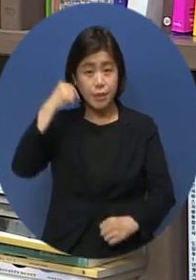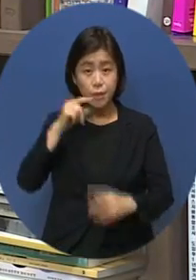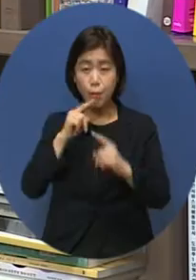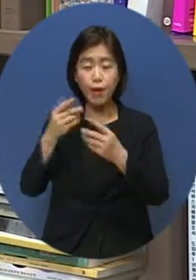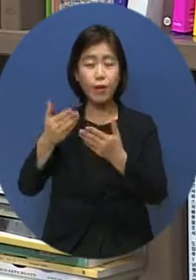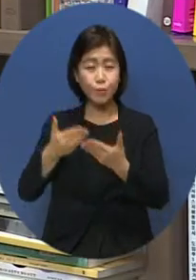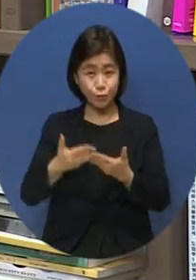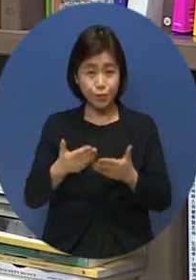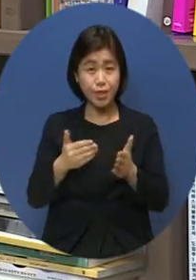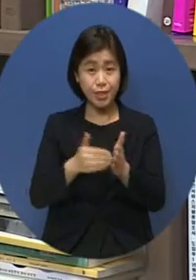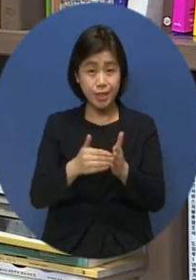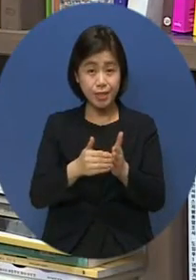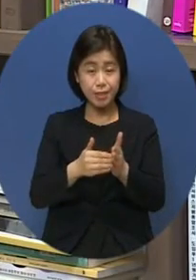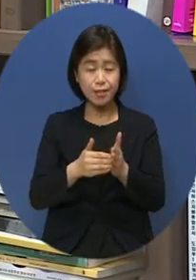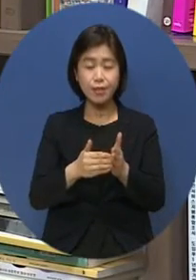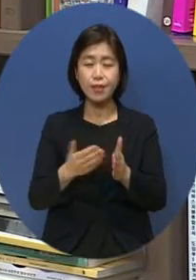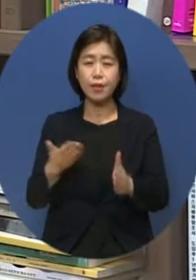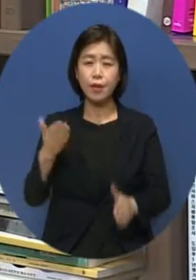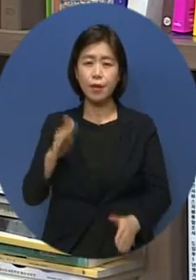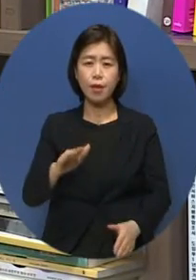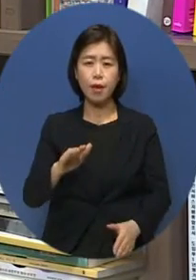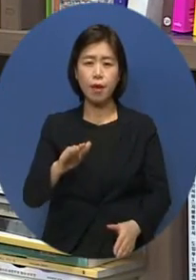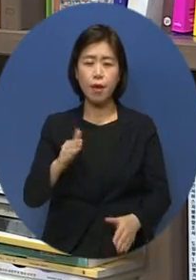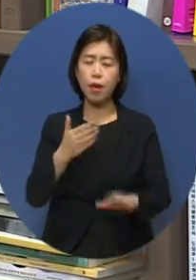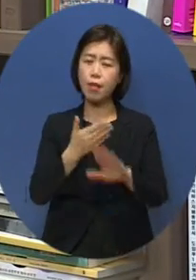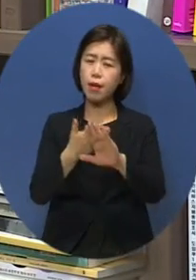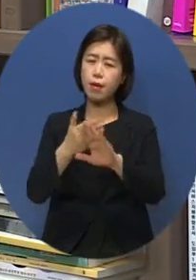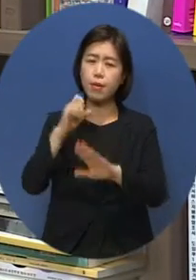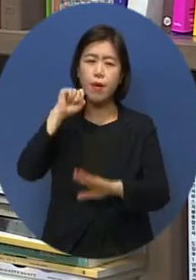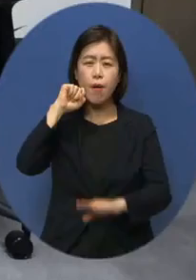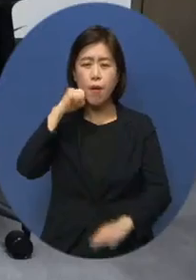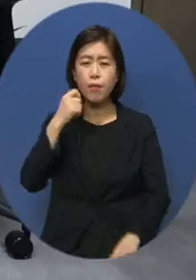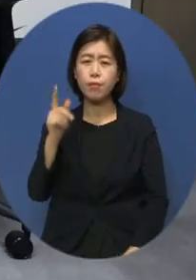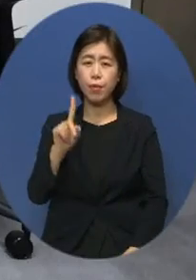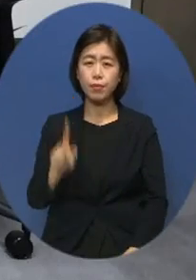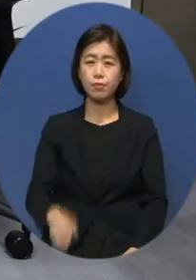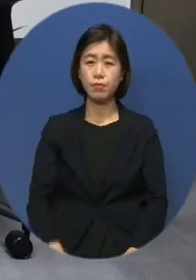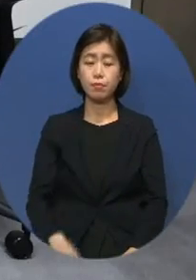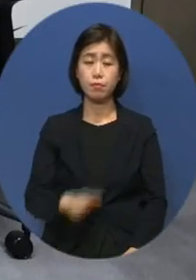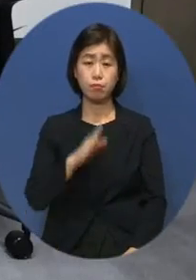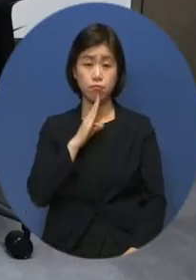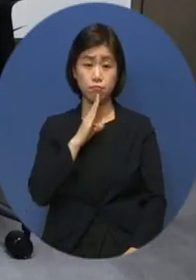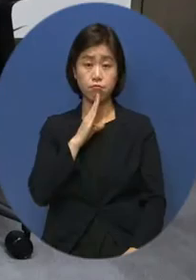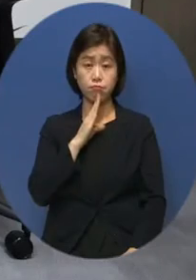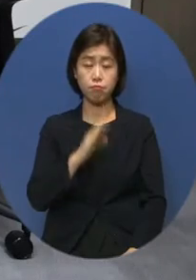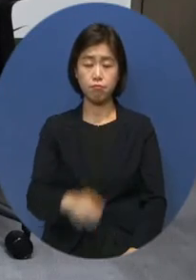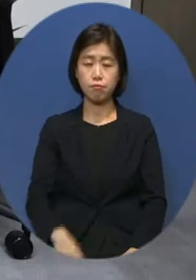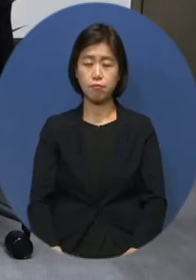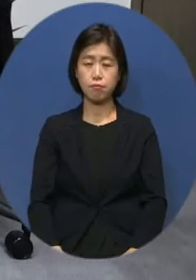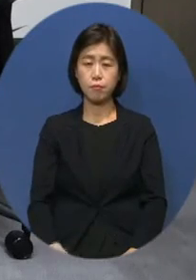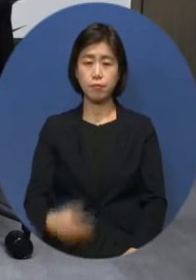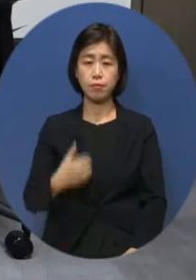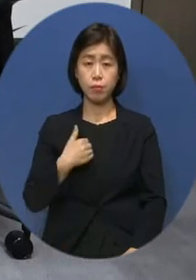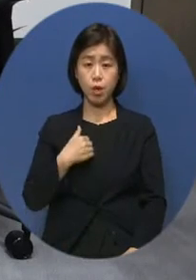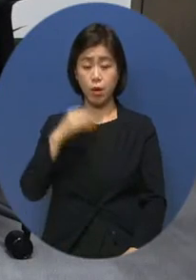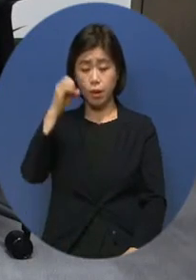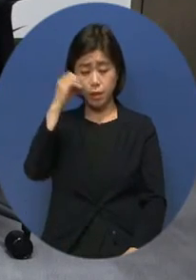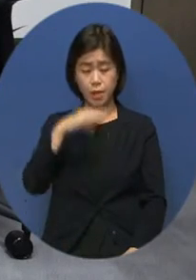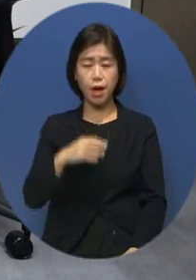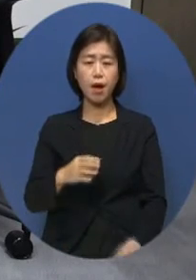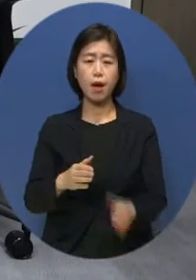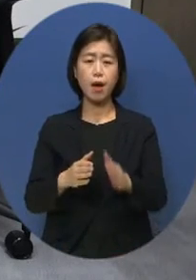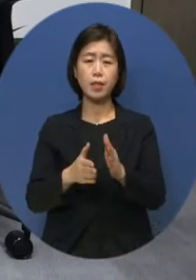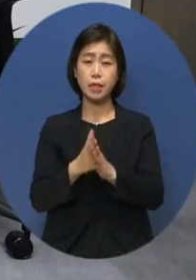하셨지만 그 이후에도 좀 여러 어려움들도 많으셨을 것 같거든요. 그렇죠. 그러니까 한 사람의